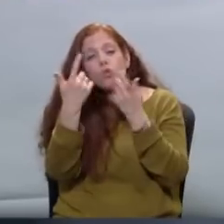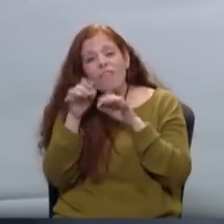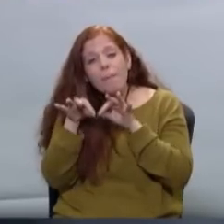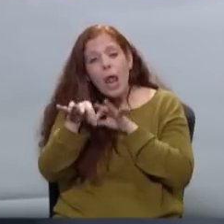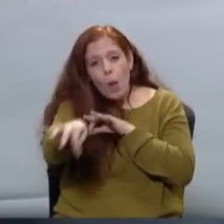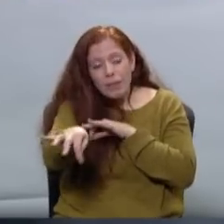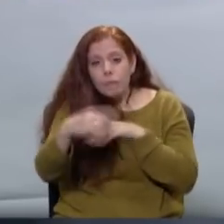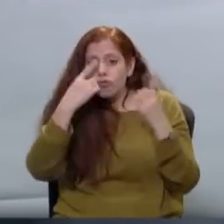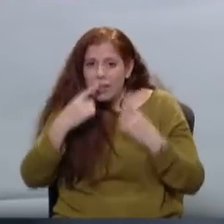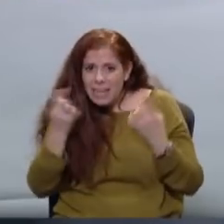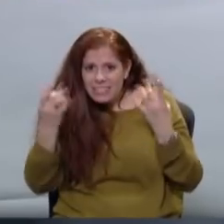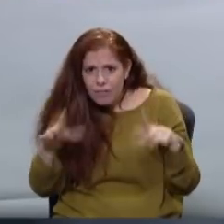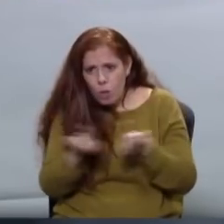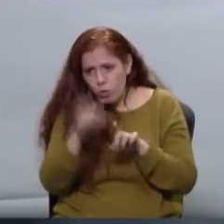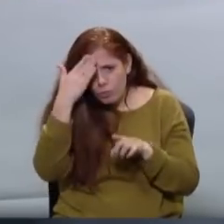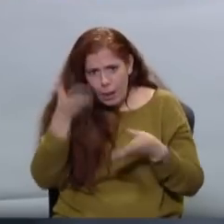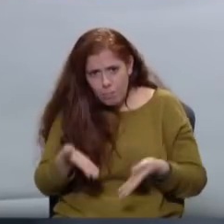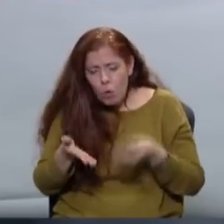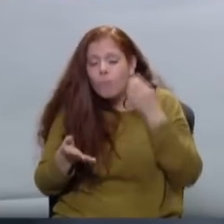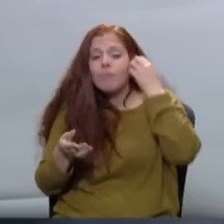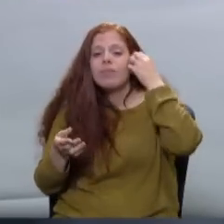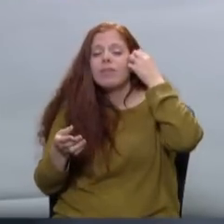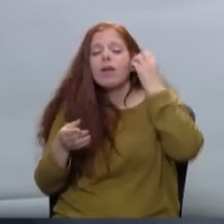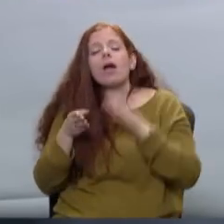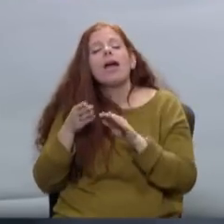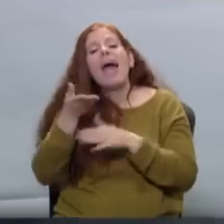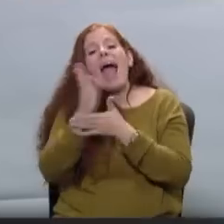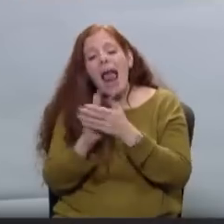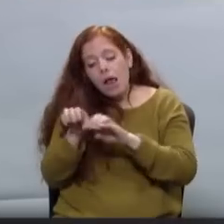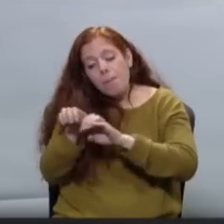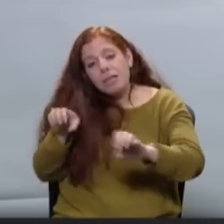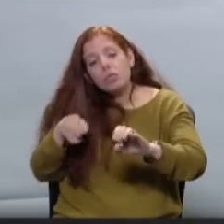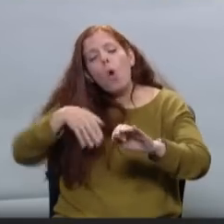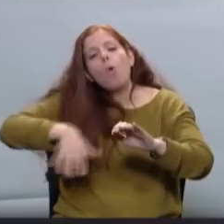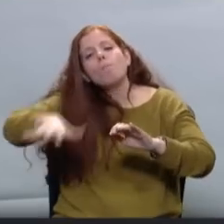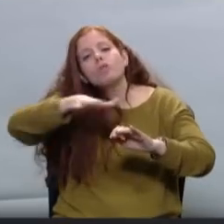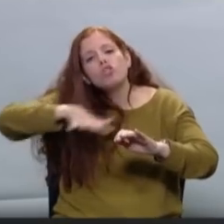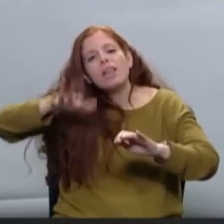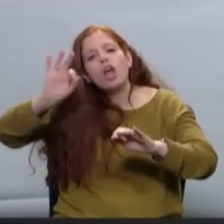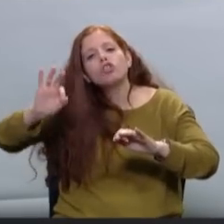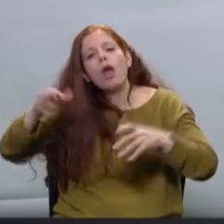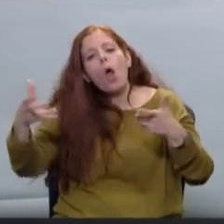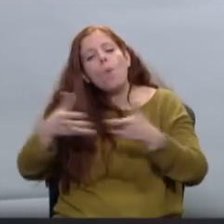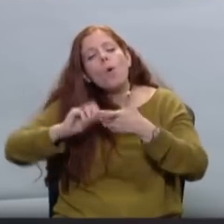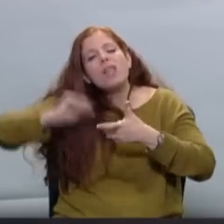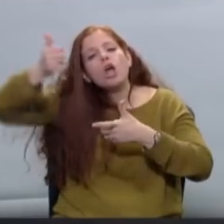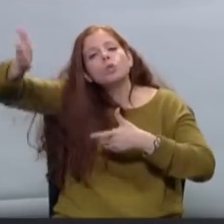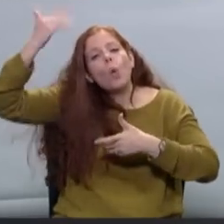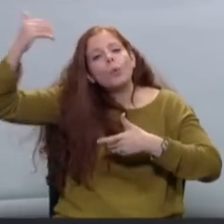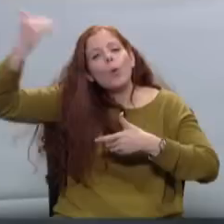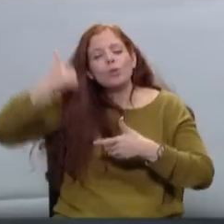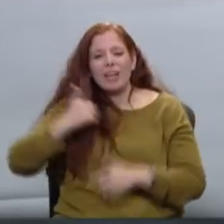טבעי, כמו שאנחנו מכירים מכאן אצלנו, עובר בשטח של ילידים, של האומות הראשונות של קנדה, כך הם